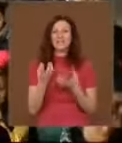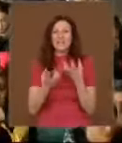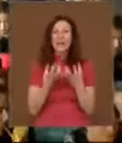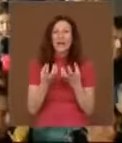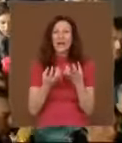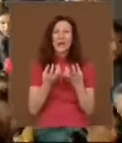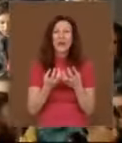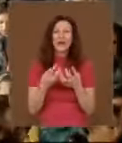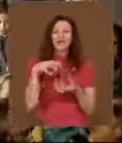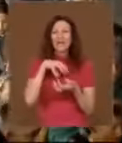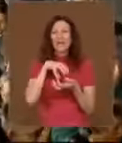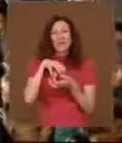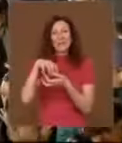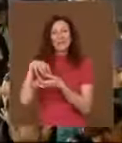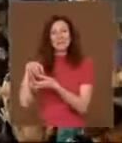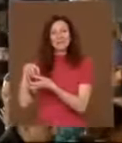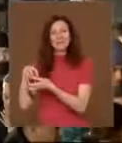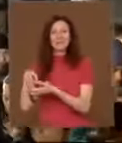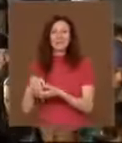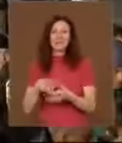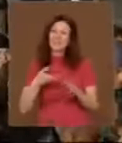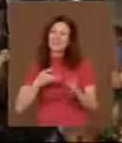горящи лампади,